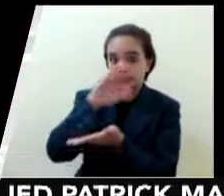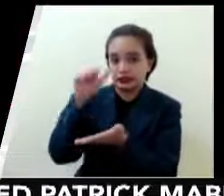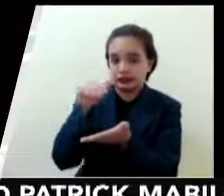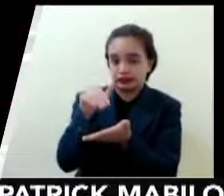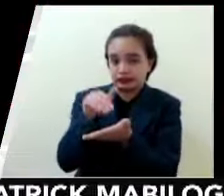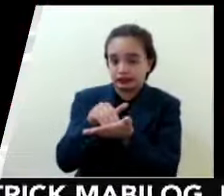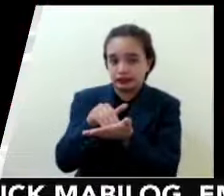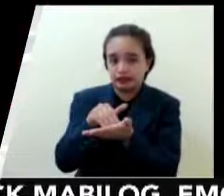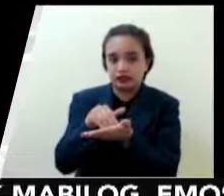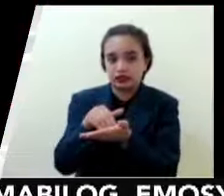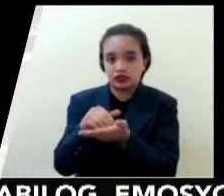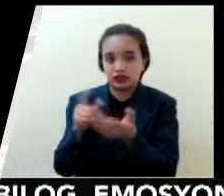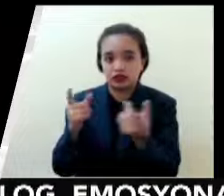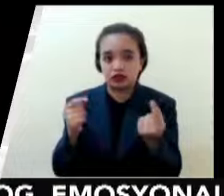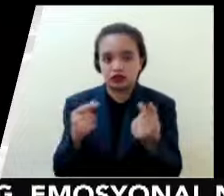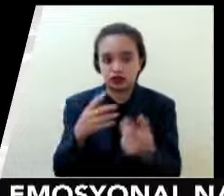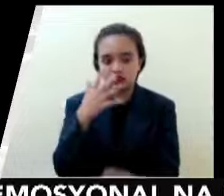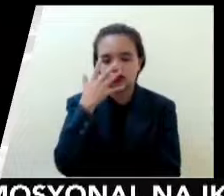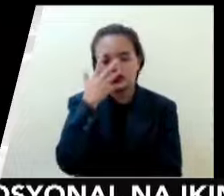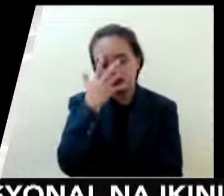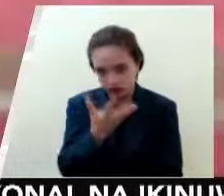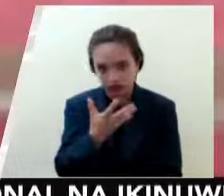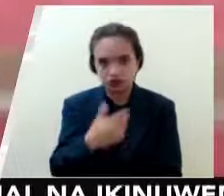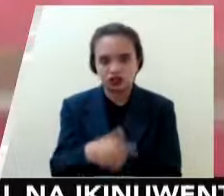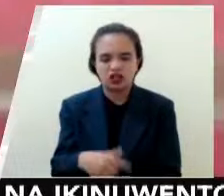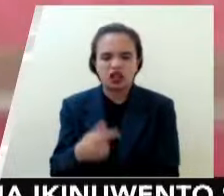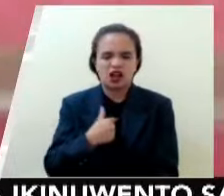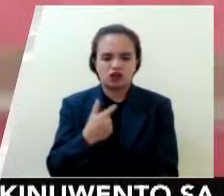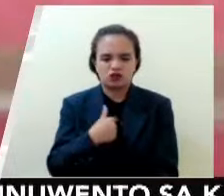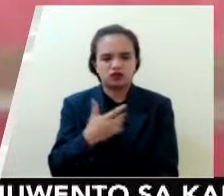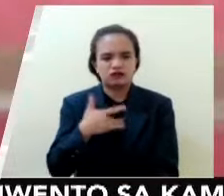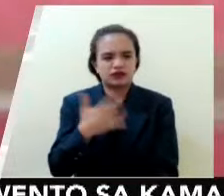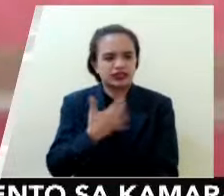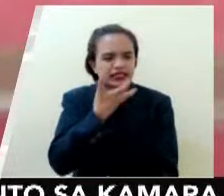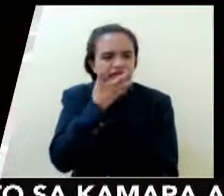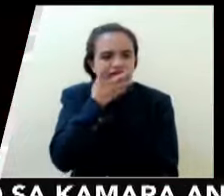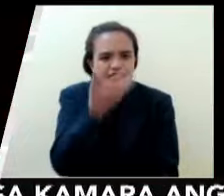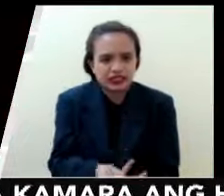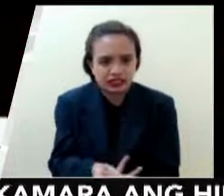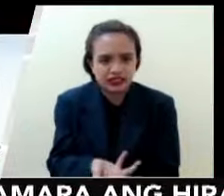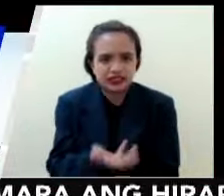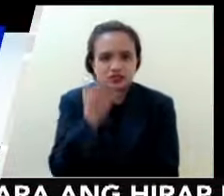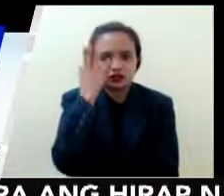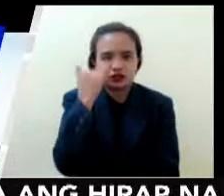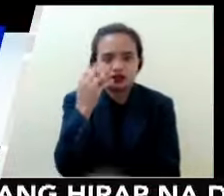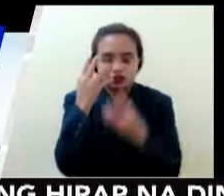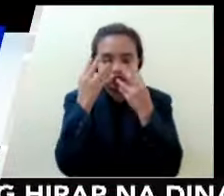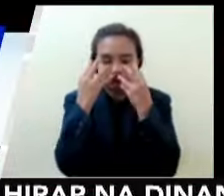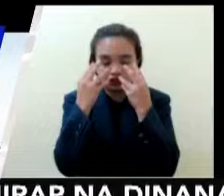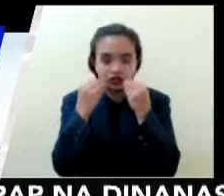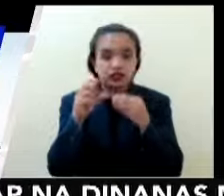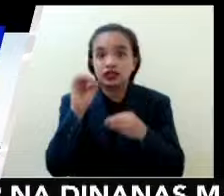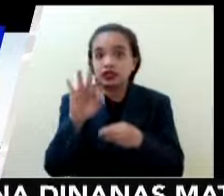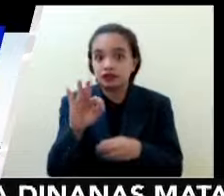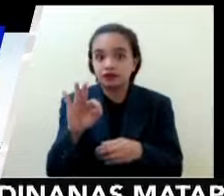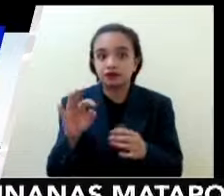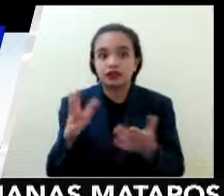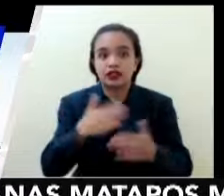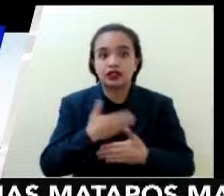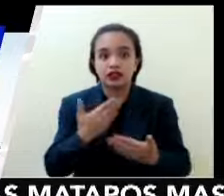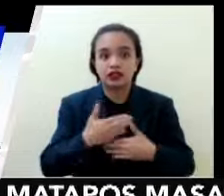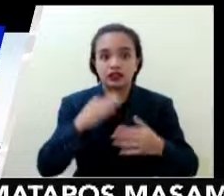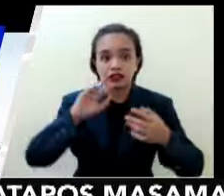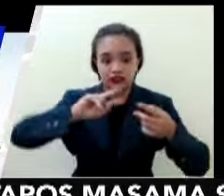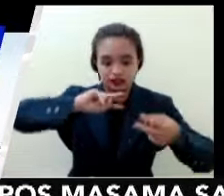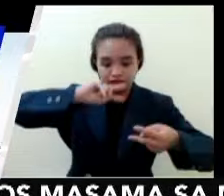si Leo biglang nawala ng malay. Nasusuka na din po ako nun. Patay sindi na din po kasi yung mata ko nun. Kapag ang kasiyahan, bumaligtad at nauwi sa